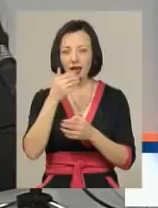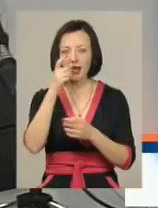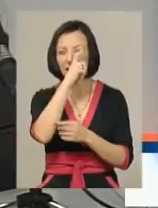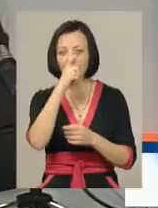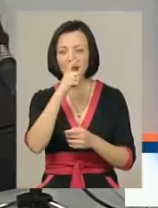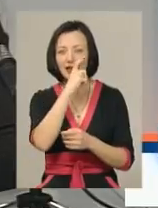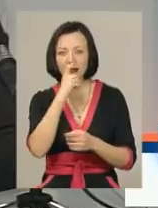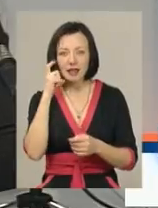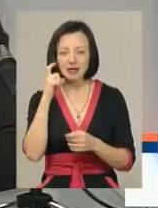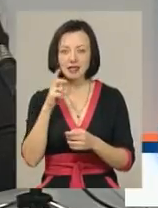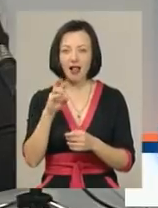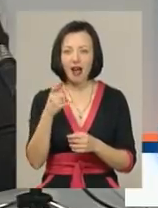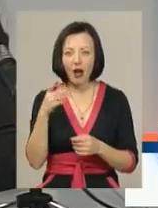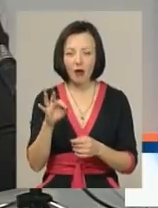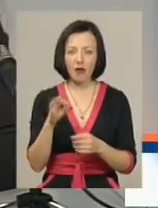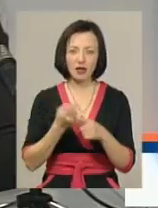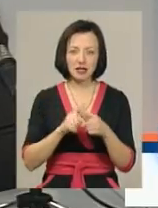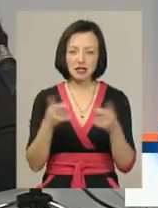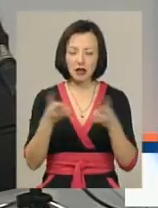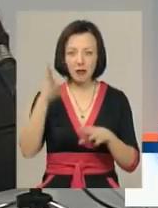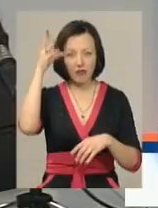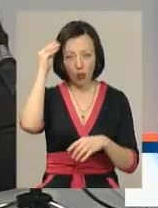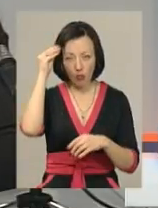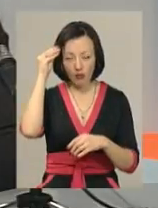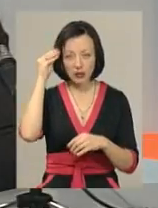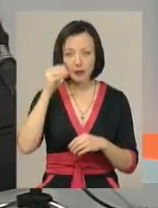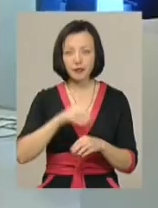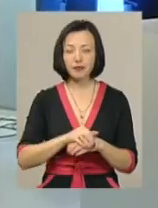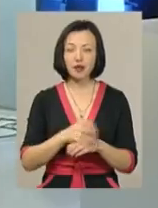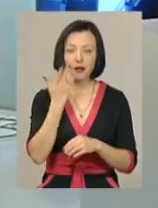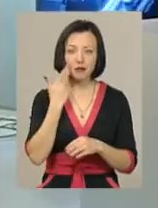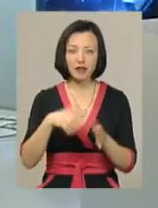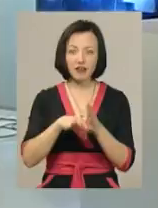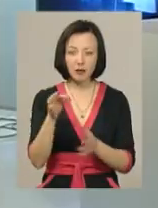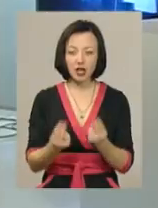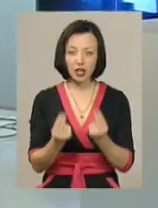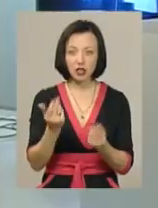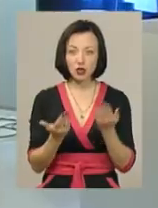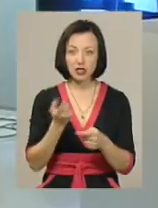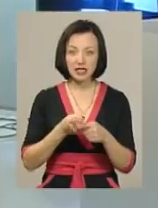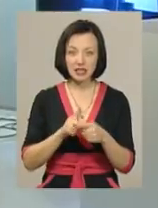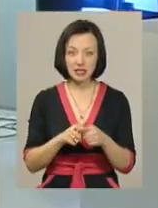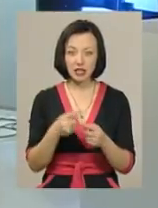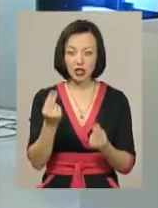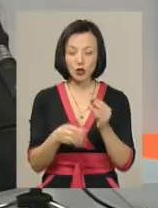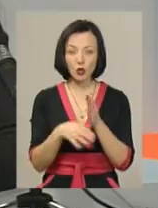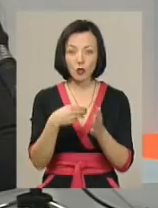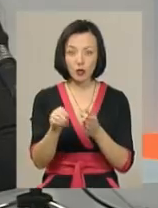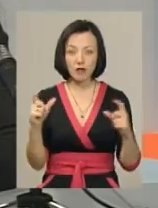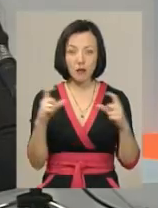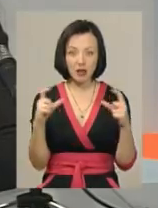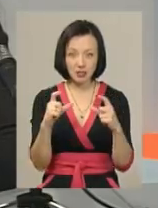леголенди і все таке інше Тобто це теж потрібно враховувати при виборі іграшки якщо це іграшка яку ви купуєте в